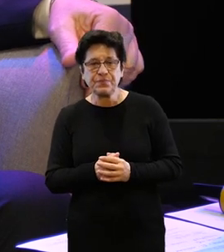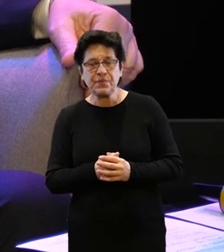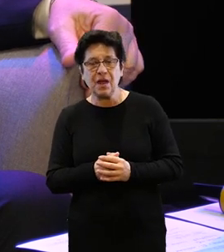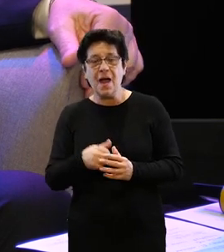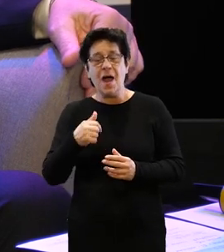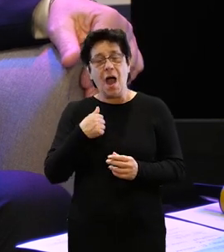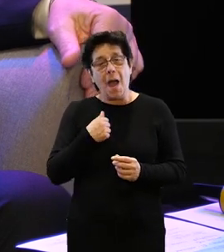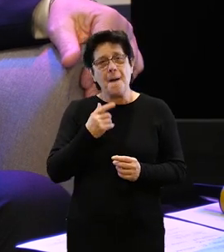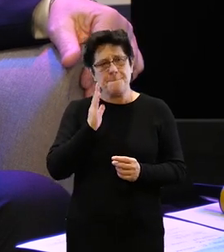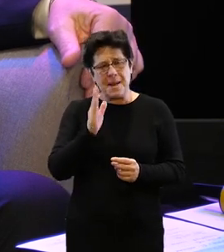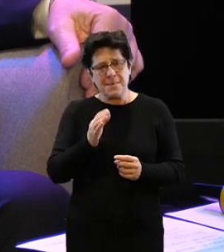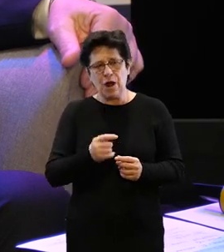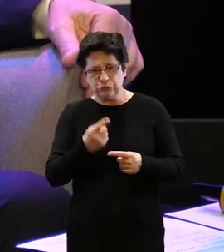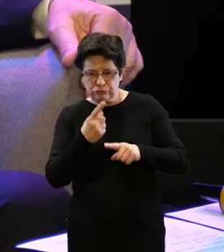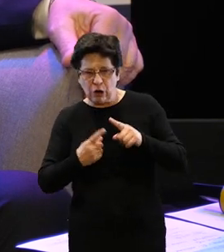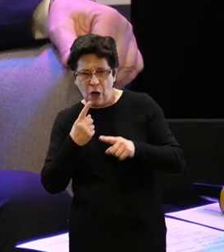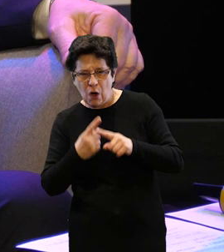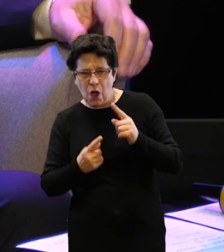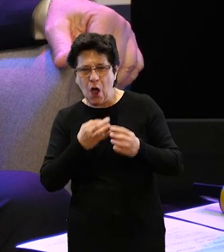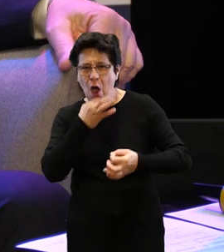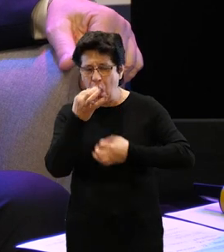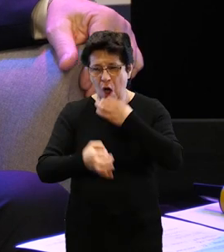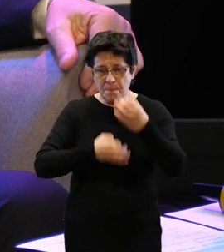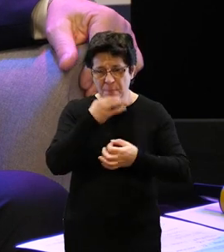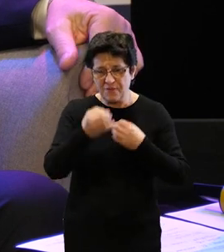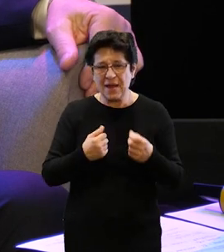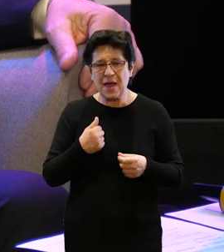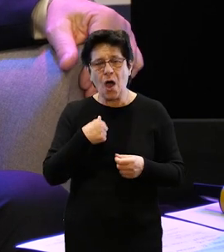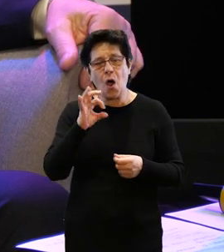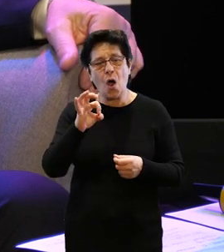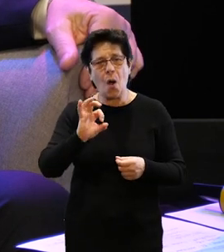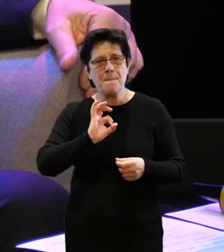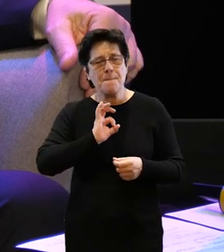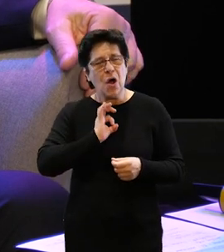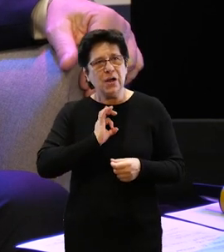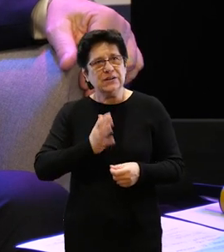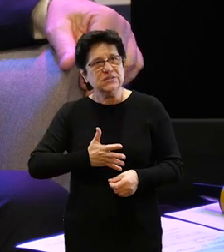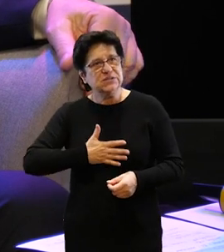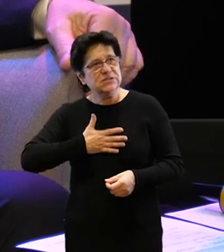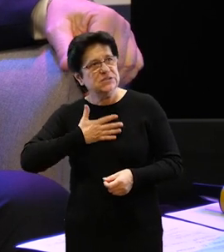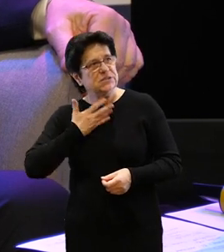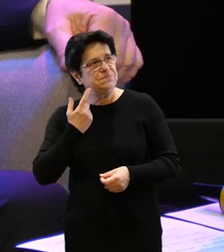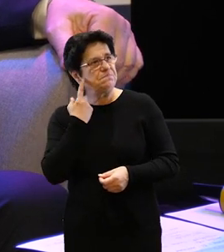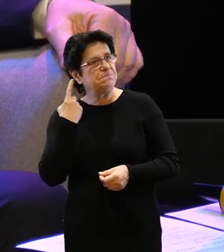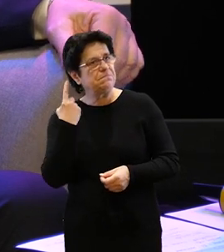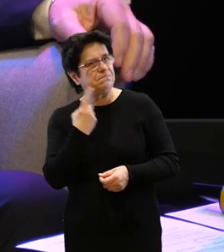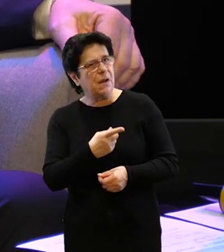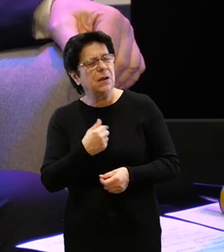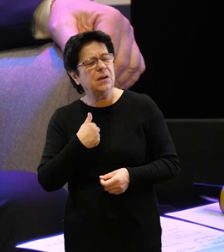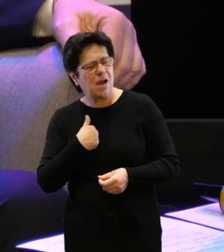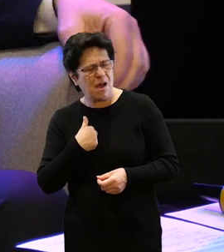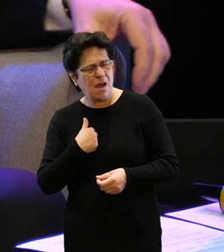tych niektórych małych placówkach opowiadać będę mówił o moich tutaj jakby wrażeniach i spostrzeżeniach i mam